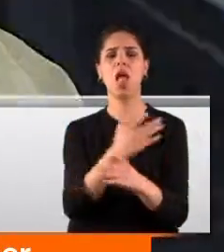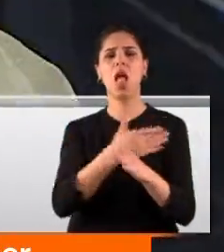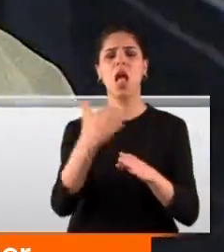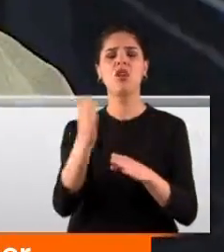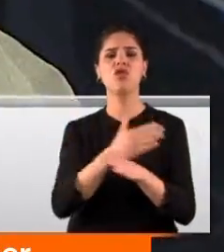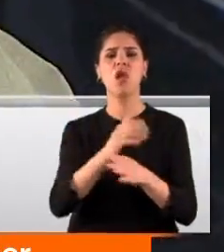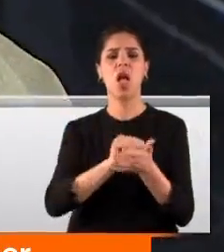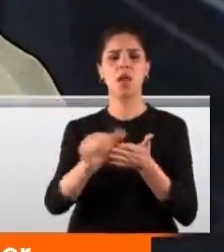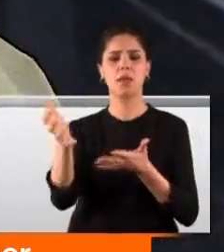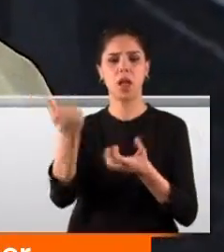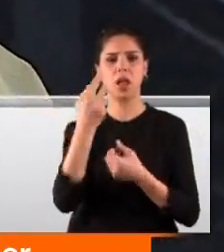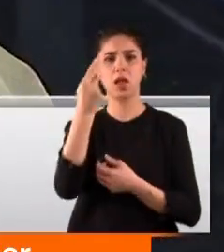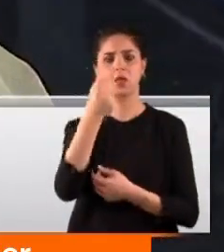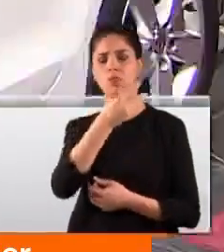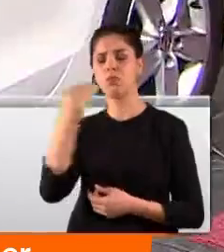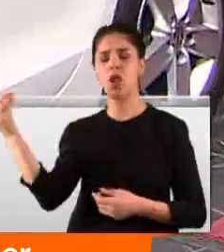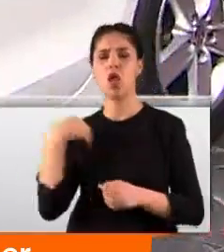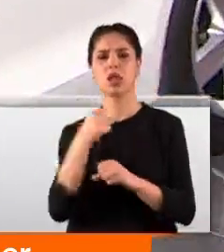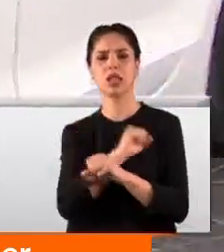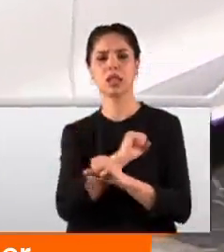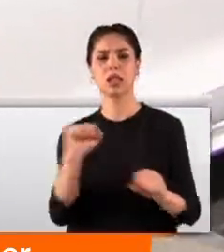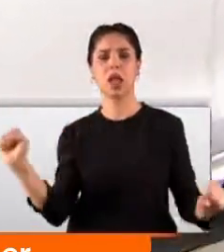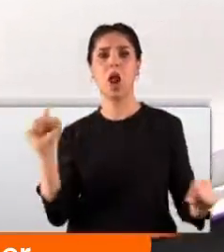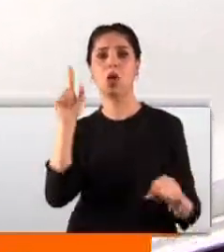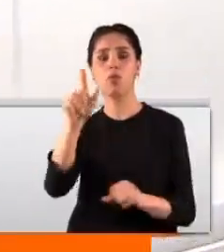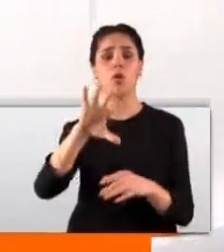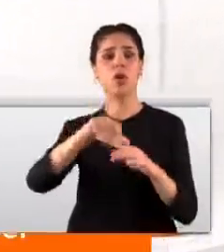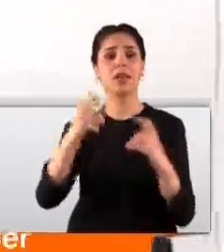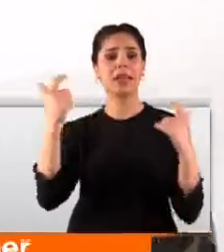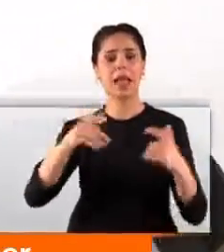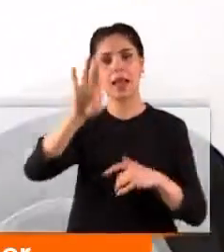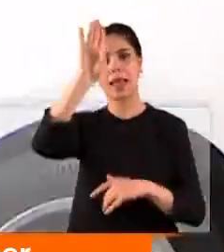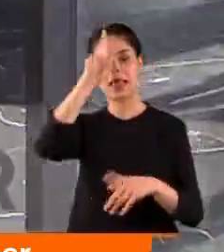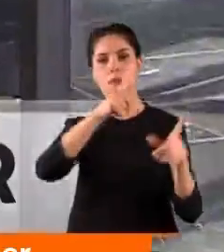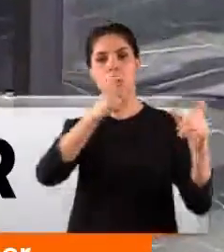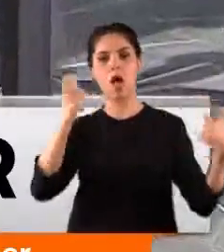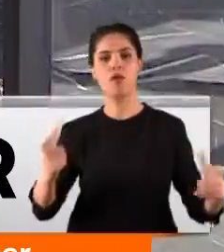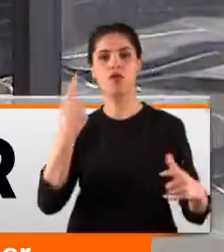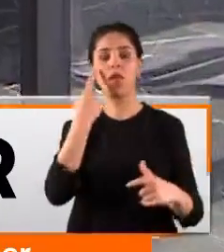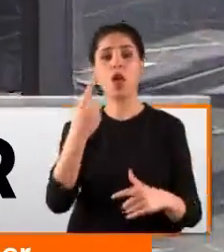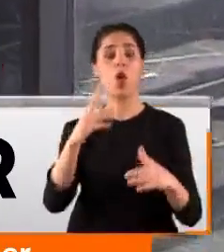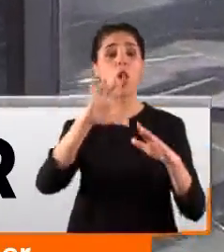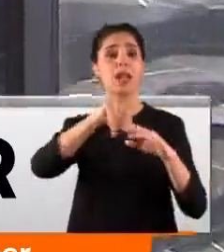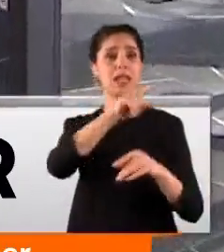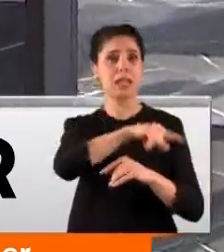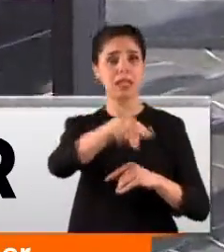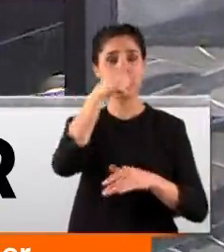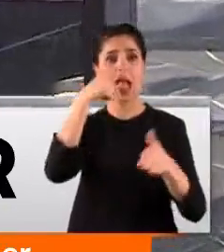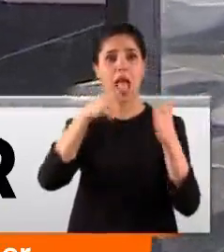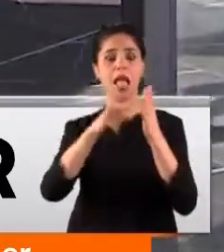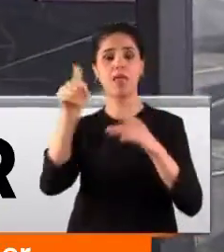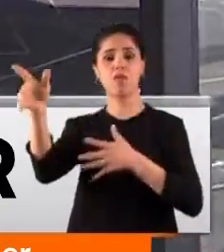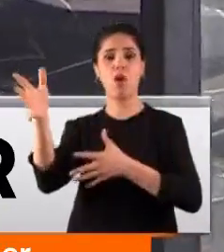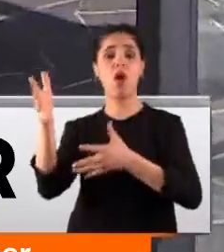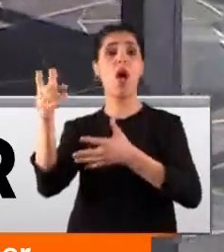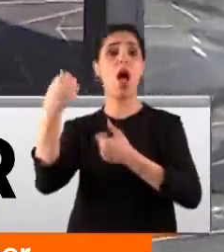bırakmamışlar. 2,5 milyonluk zarardayız şu an biz. Milyonluk hırsızlığın adresi İstanbul Avcılar'dı. Hırsızların hedefinde işte bu galeri vardı.